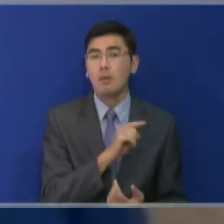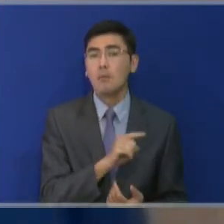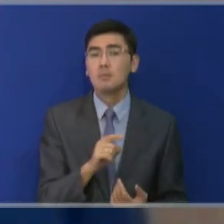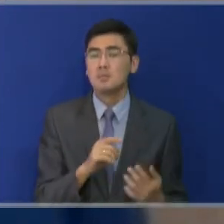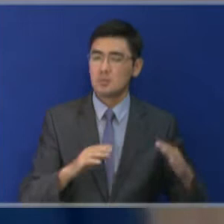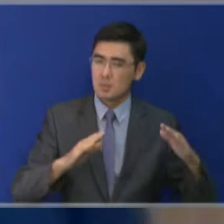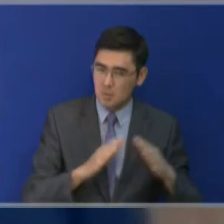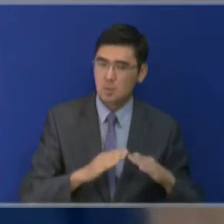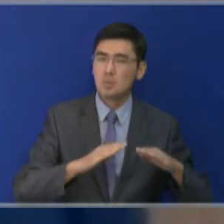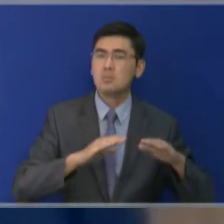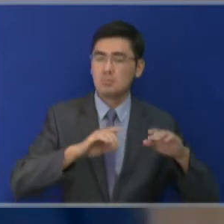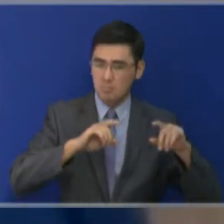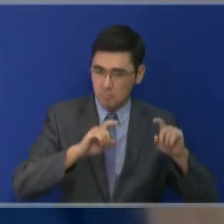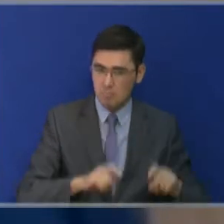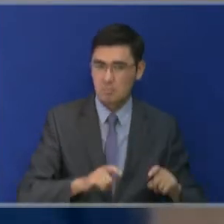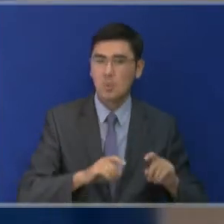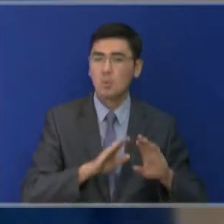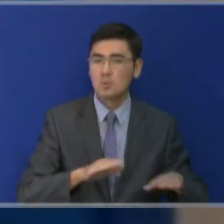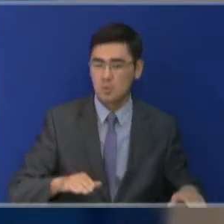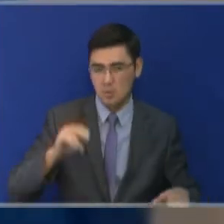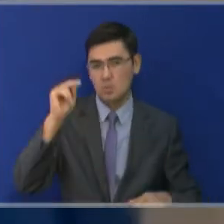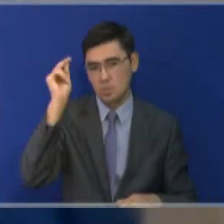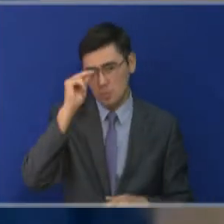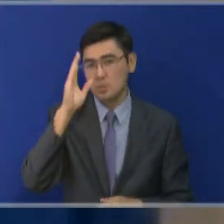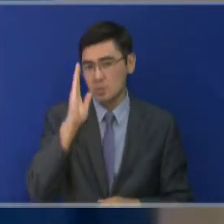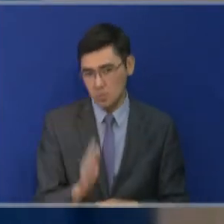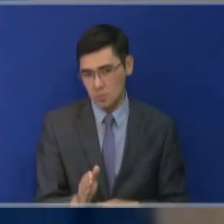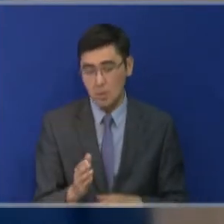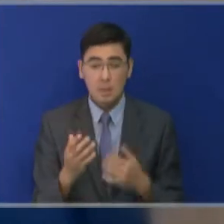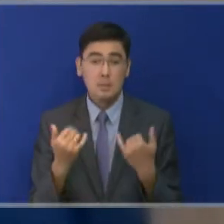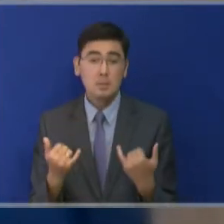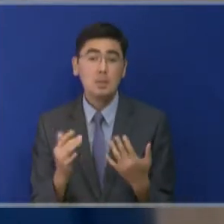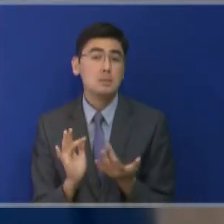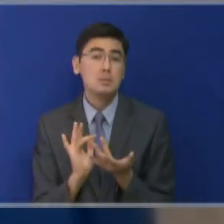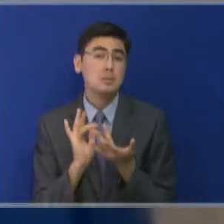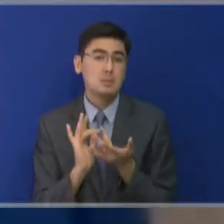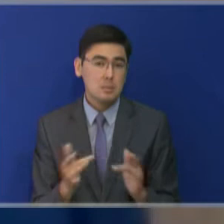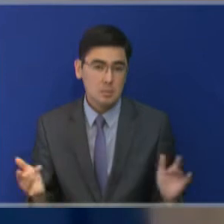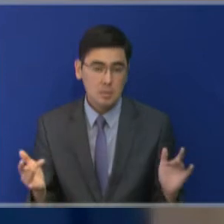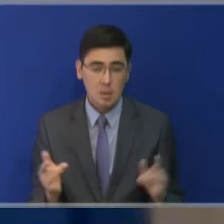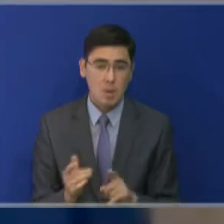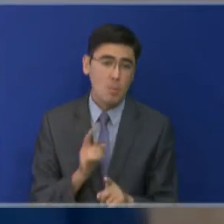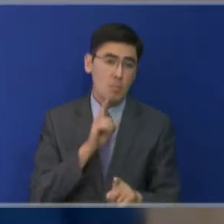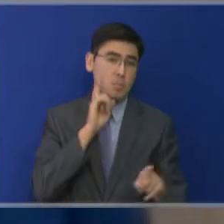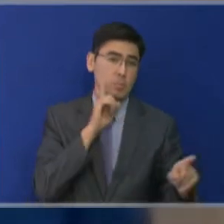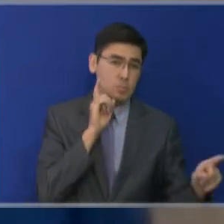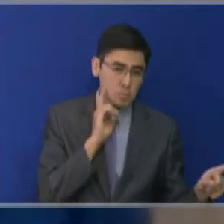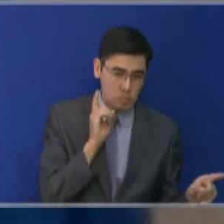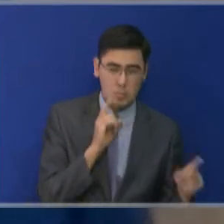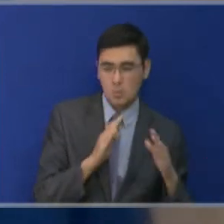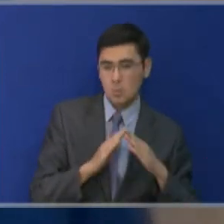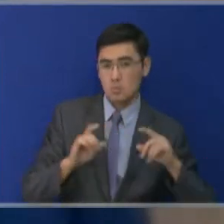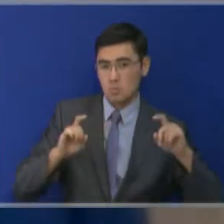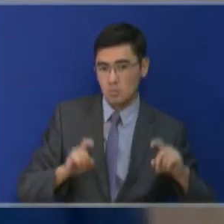деп қабылдау керек. Интернет желісі жас ұрпақтың қашықтан